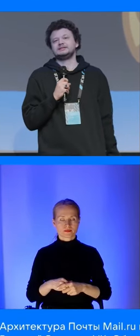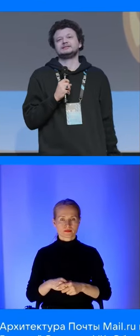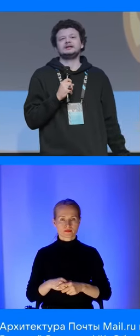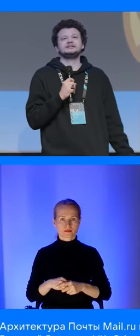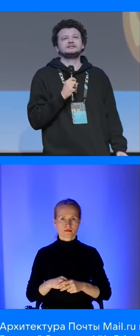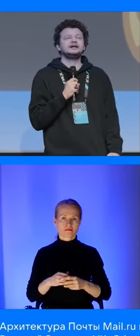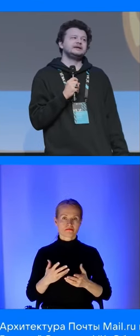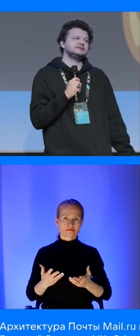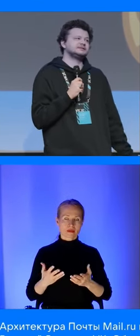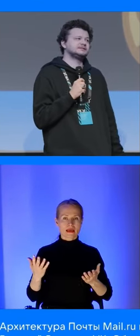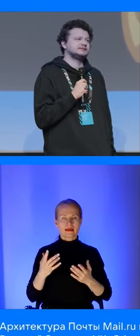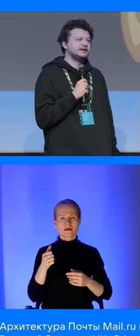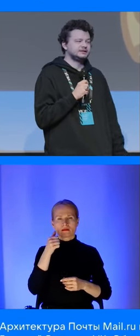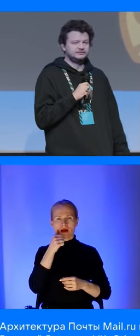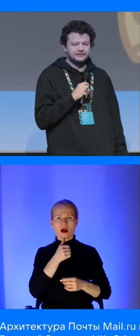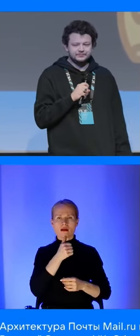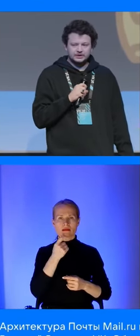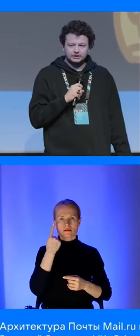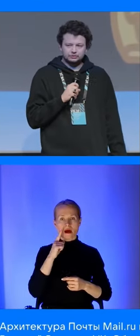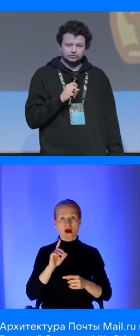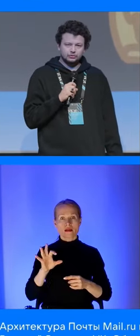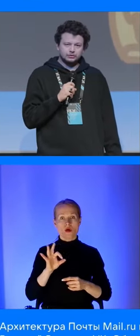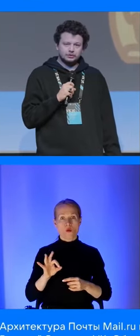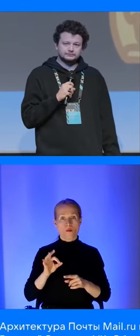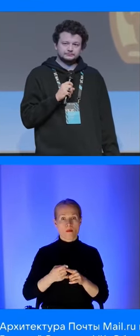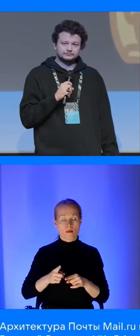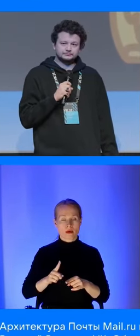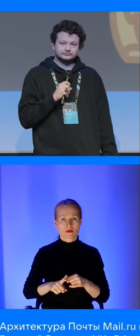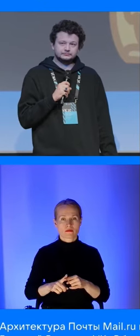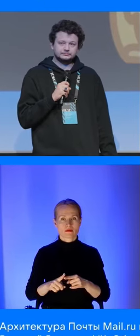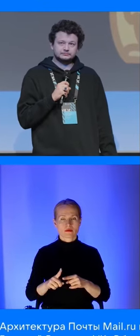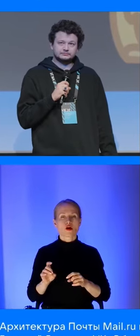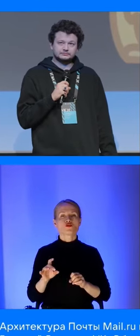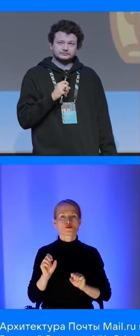говорить какие-то тайные знания из этого, то,